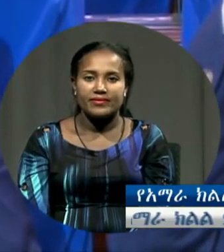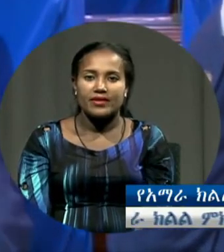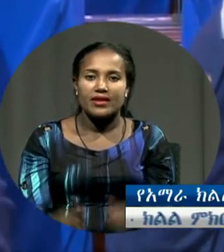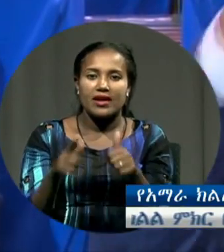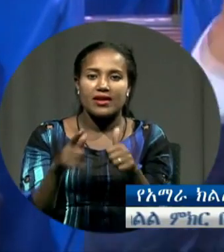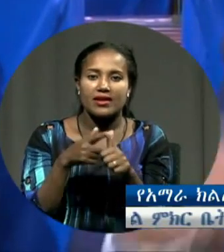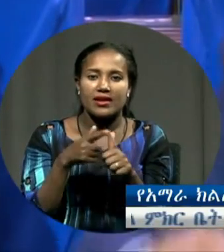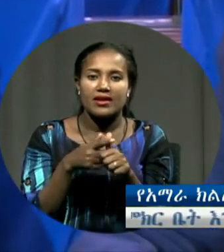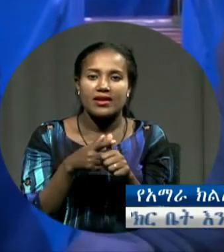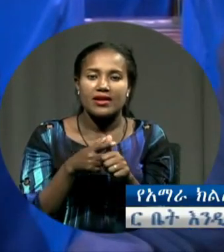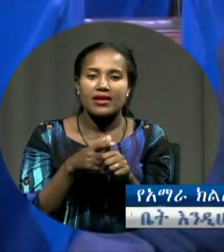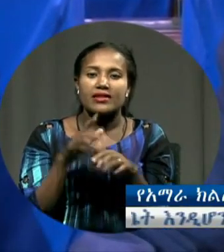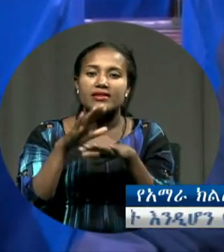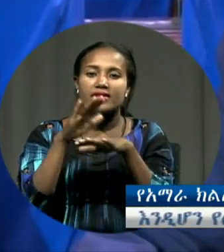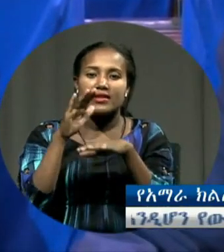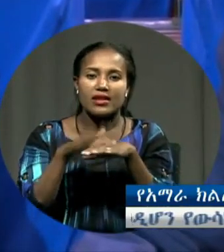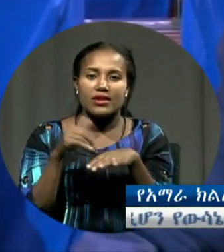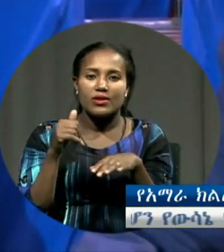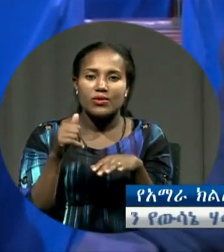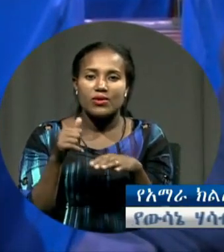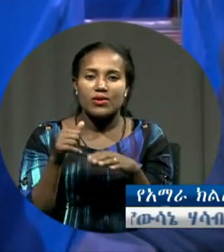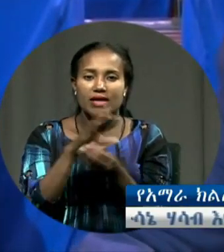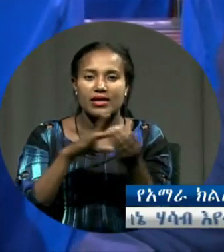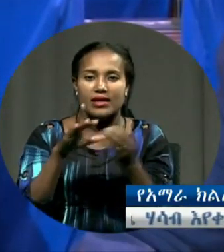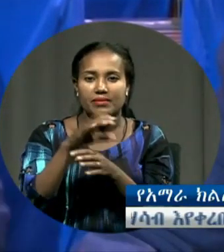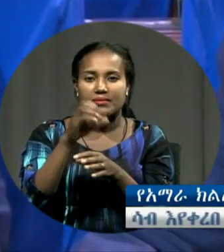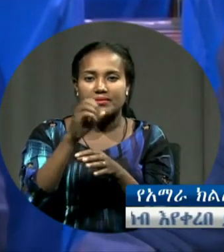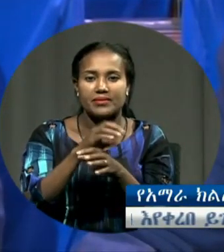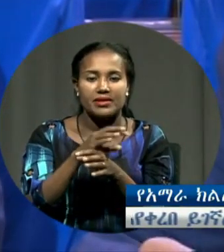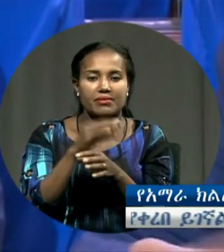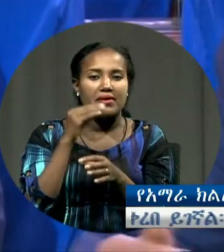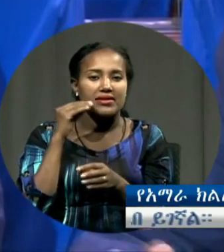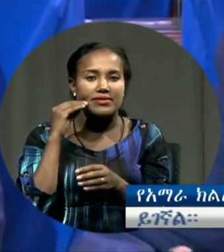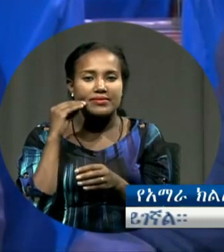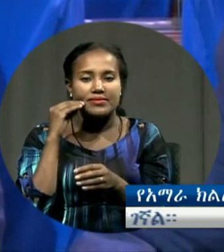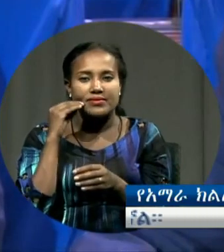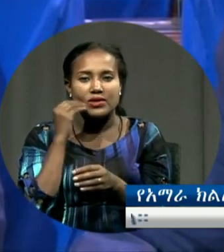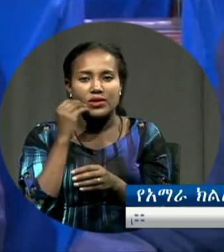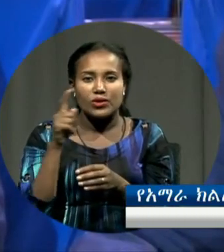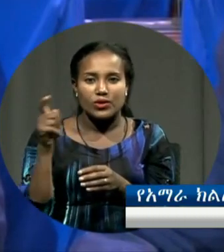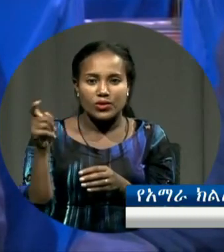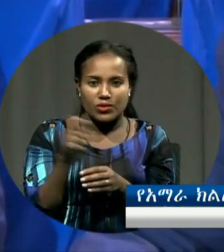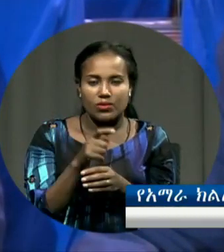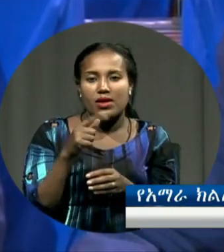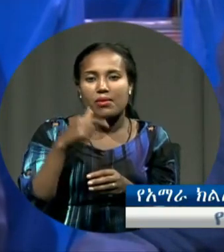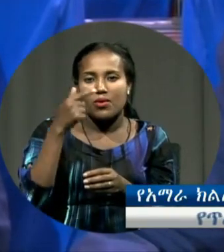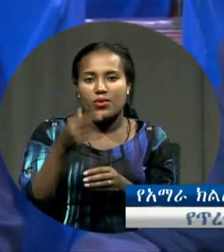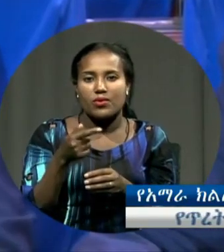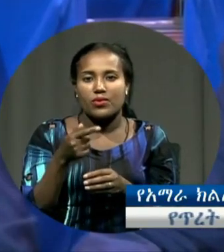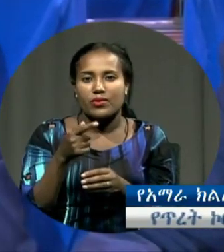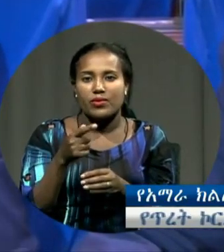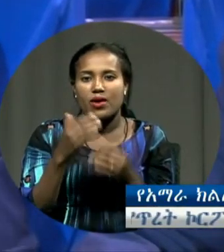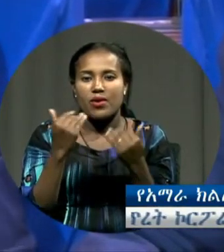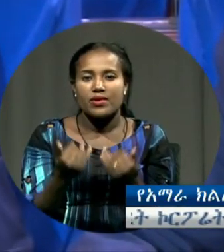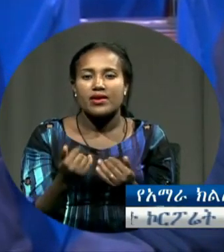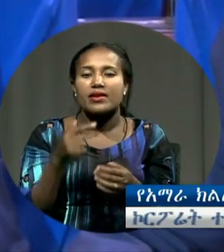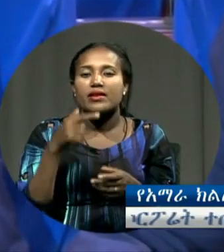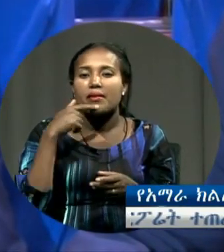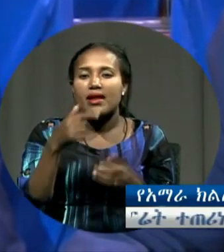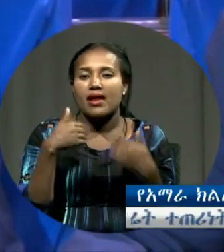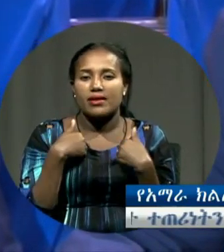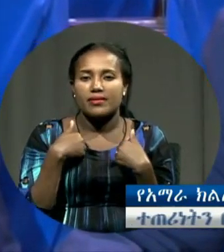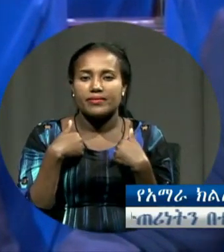አንደኛ የተጠሪነቱ ለክልል ምክር ቤት ይሁን ተብሎ ነው አሁን እየተነሳ